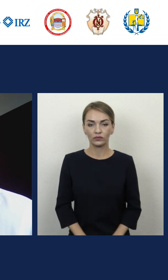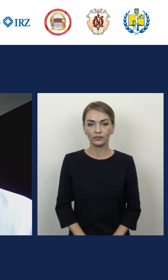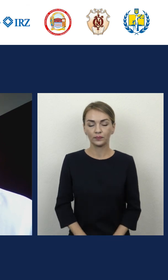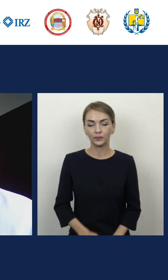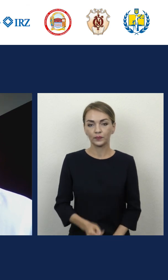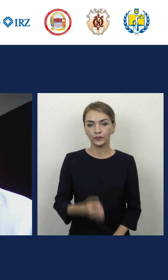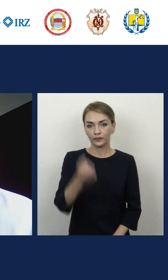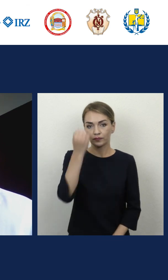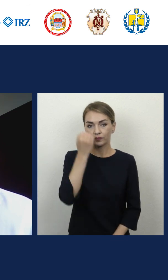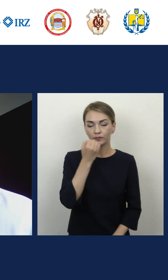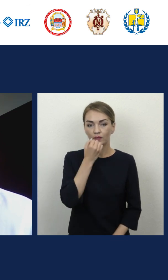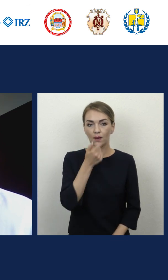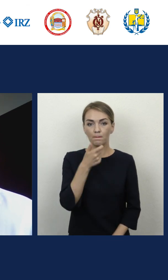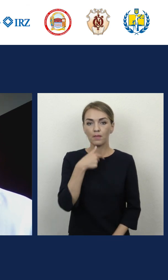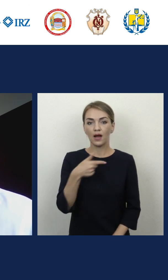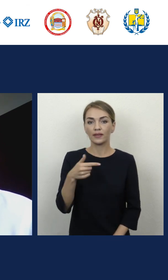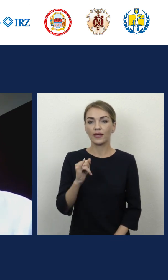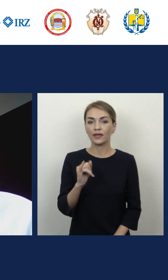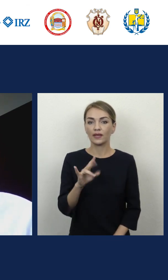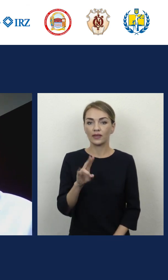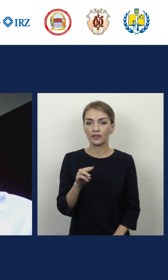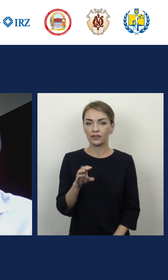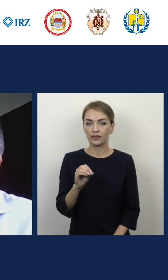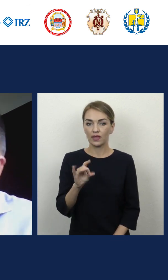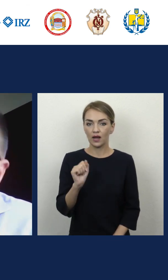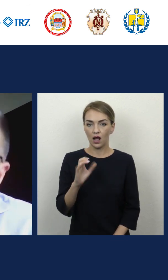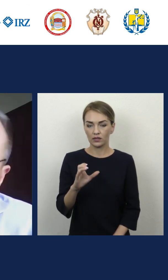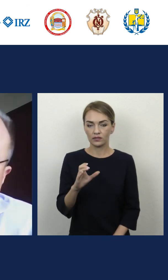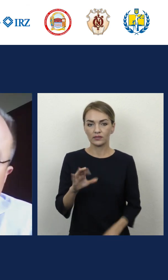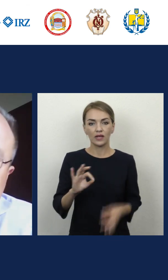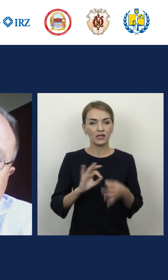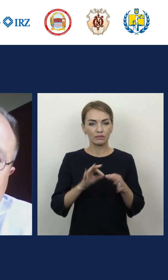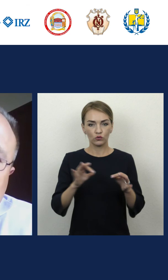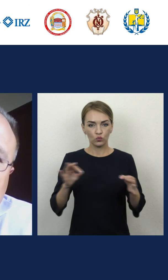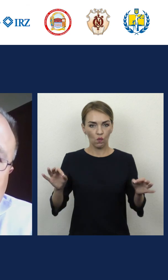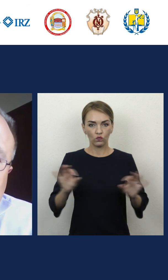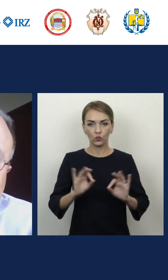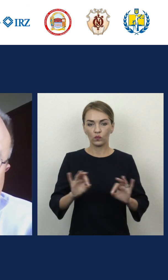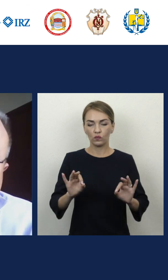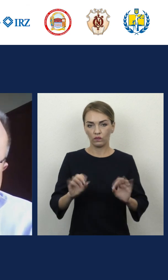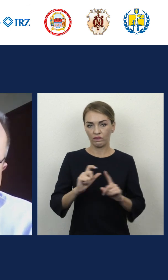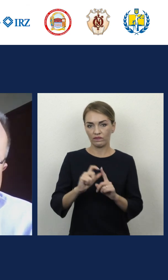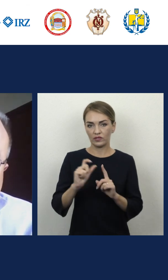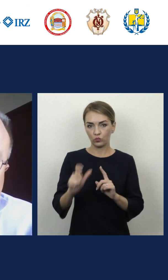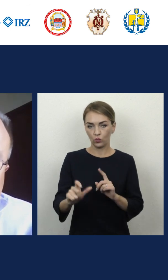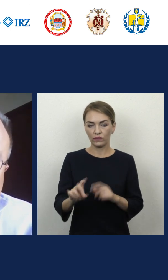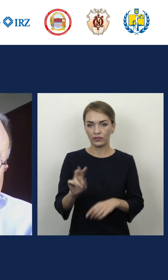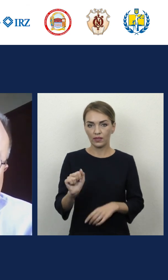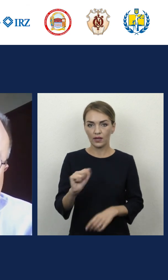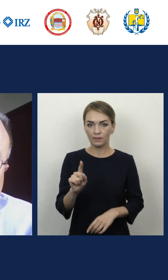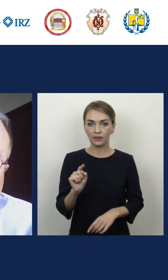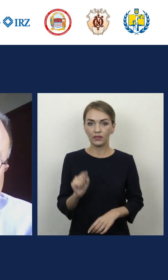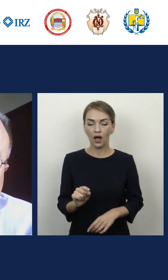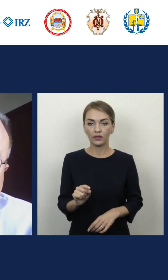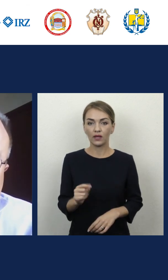Дякуємо, пане Гінтерс, за Thank you, Gintaras, for your exhaustive answer to this